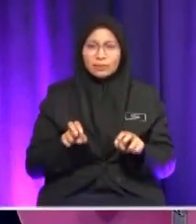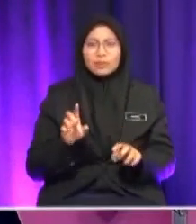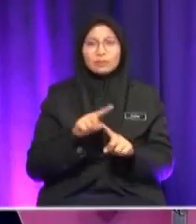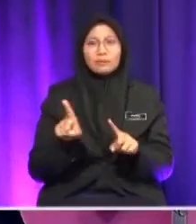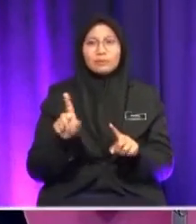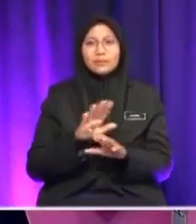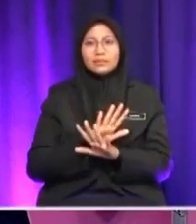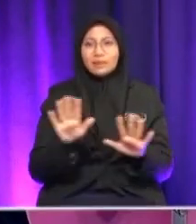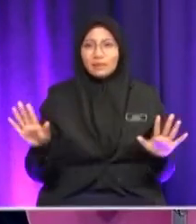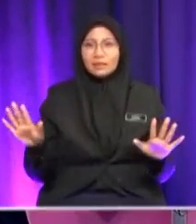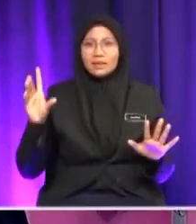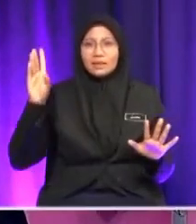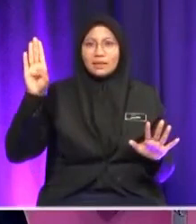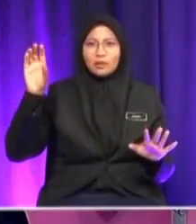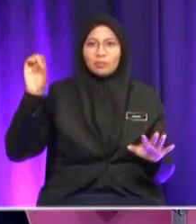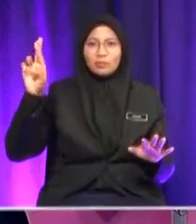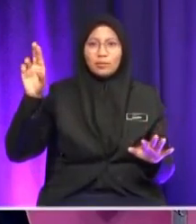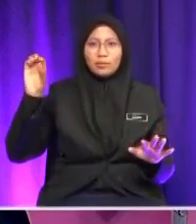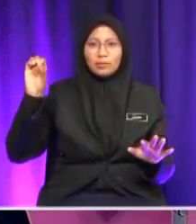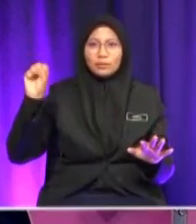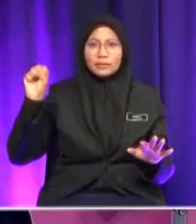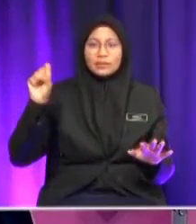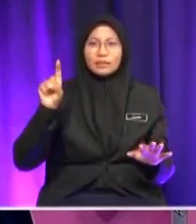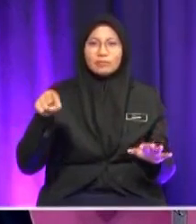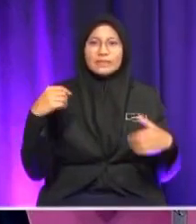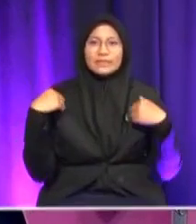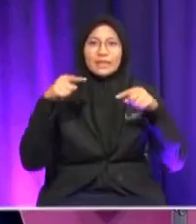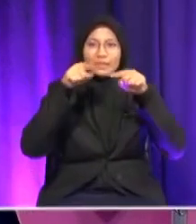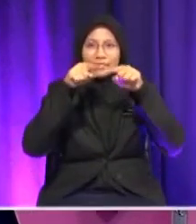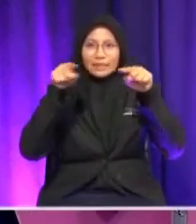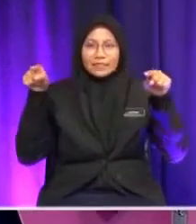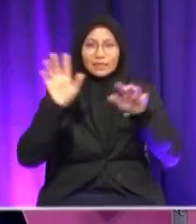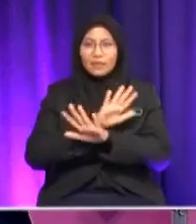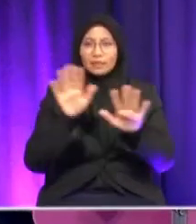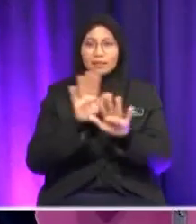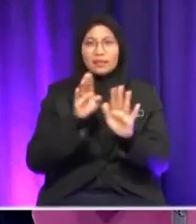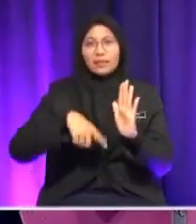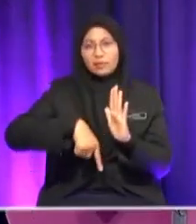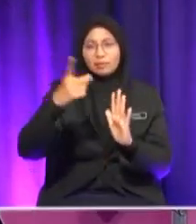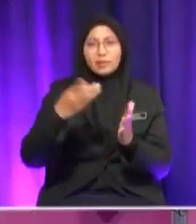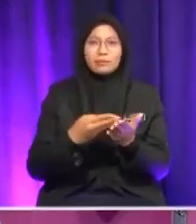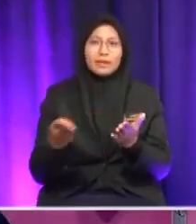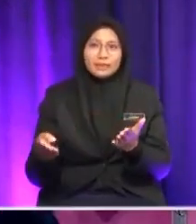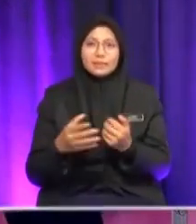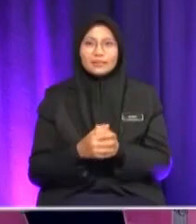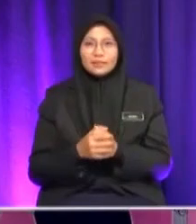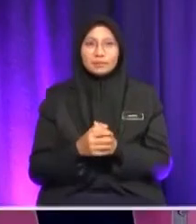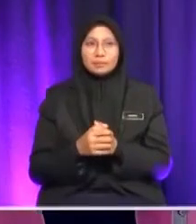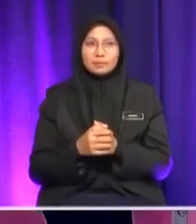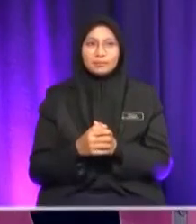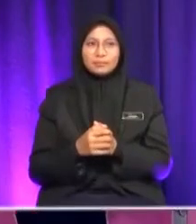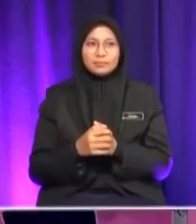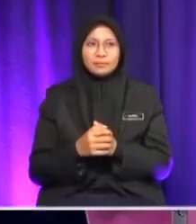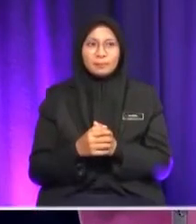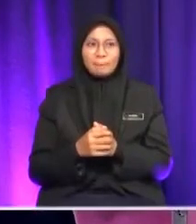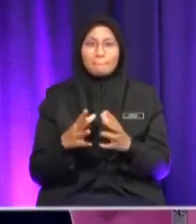boros. Betul. Itu merujuk kepada sikap kesederhanaan. Tidak keterlaluan dalam perbelanjaan kita. Setuju. Okey, kita